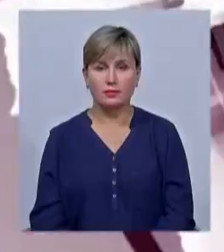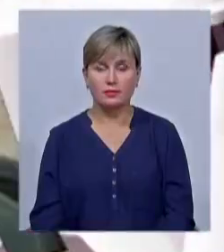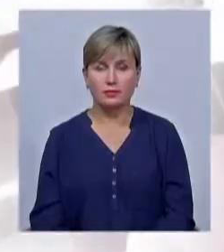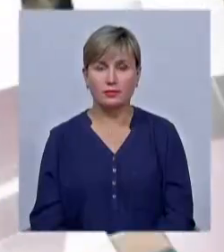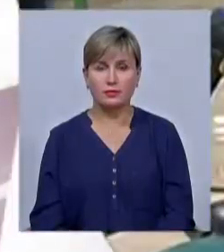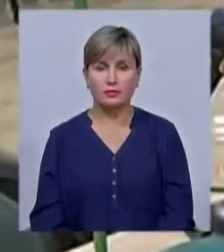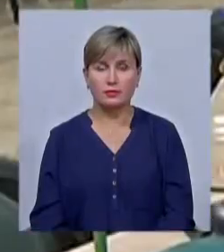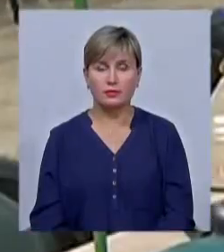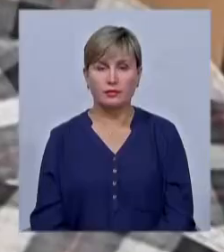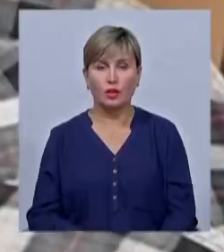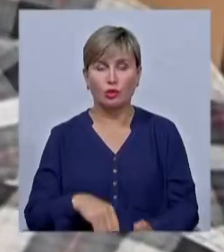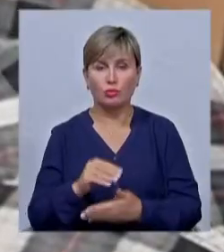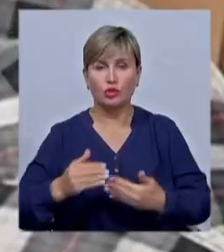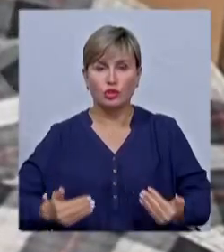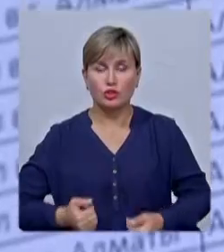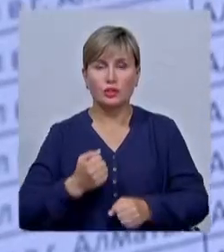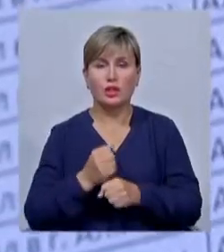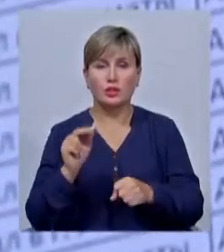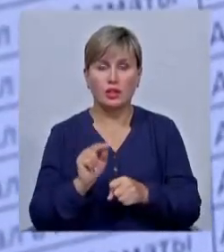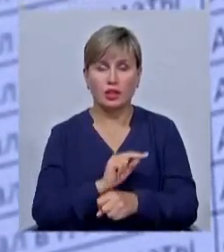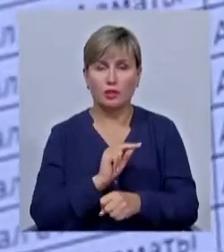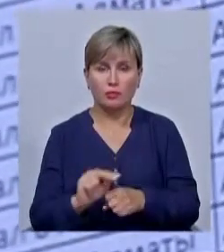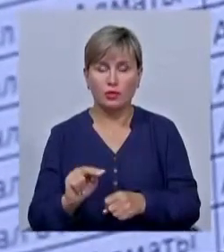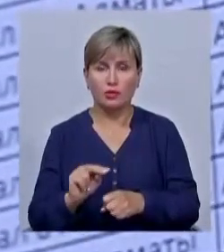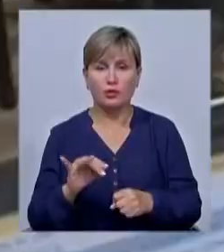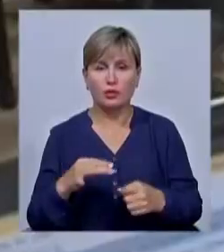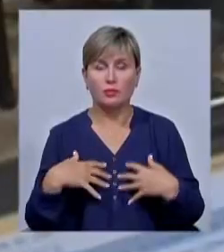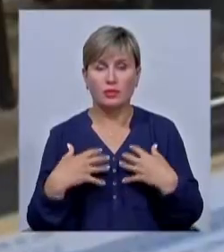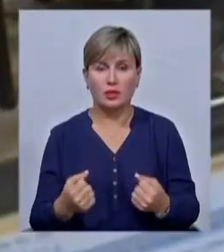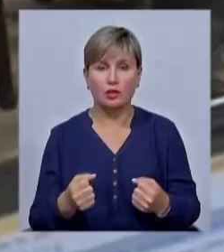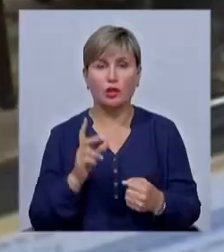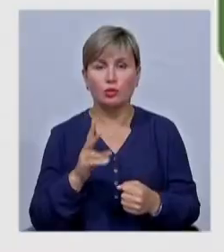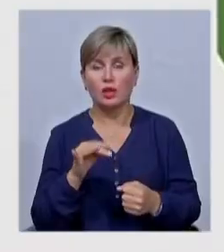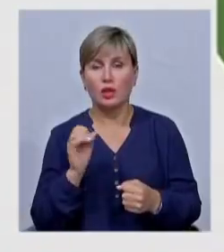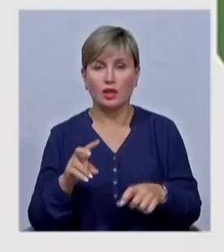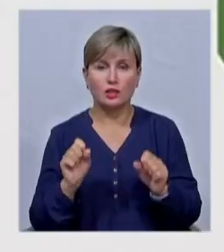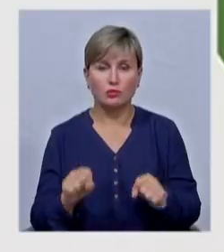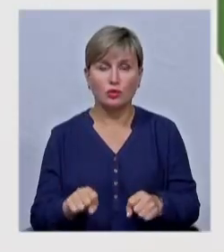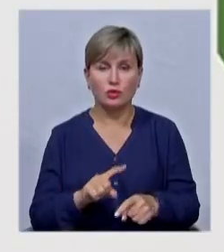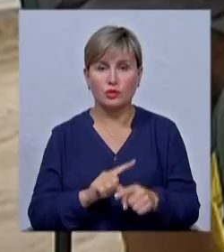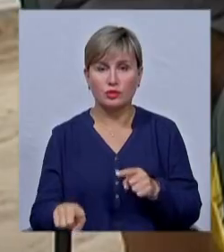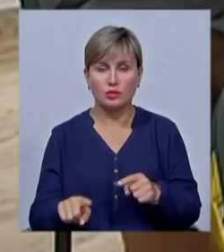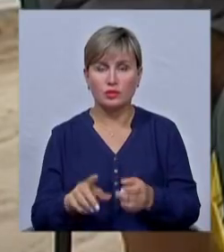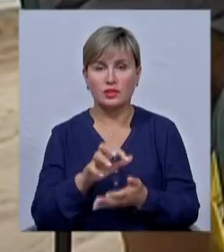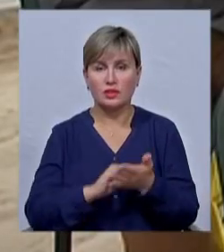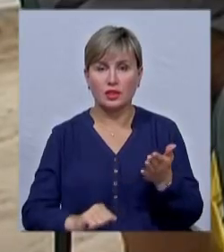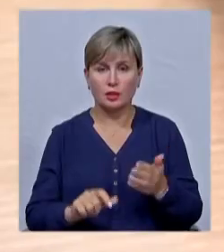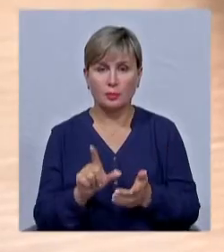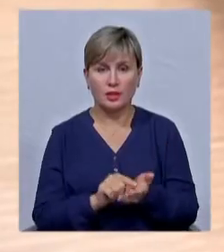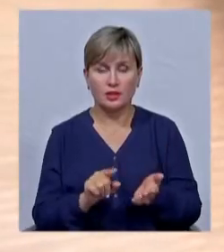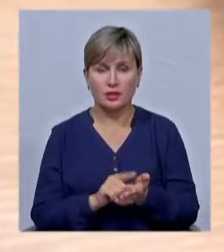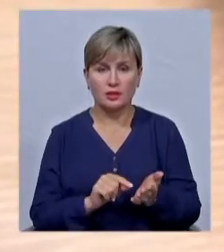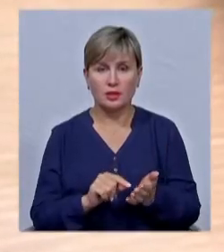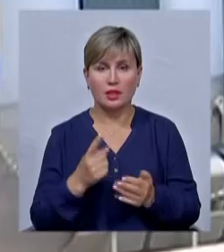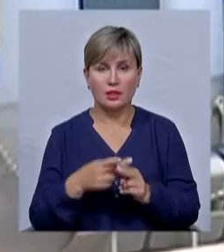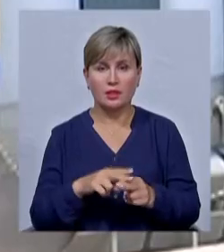купить жилье сделать ремонт и поправить здоровье кто и как сможет досрочно снять пенсионные деталях